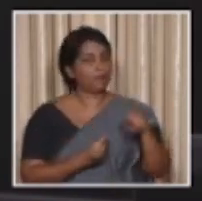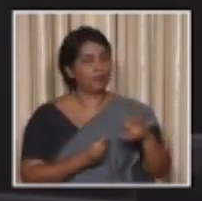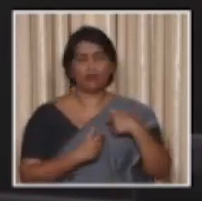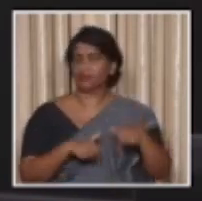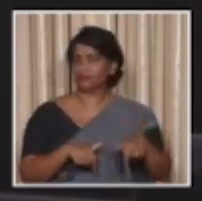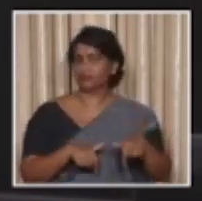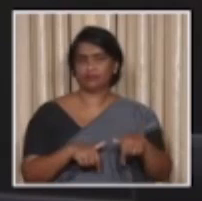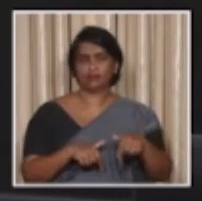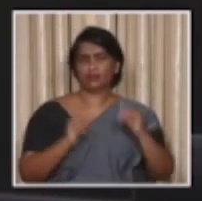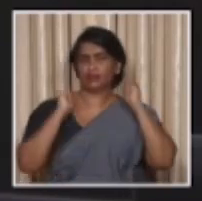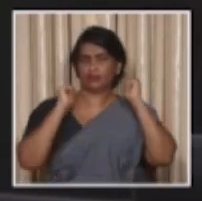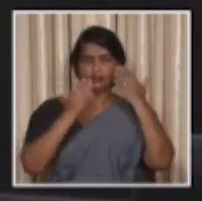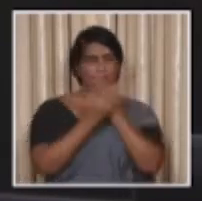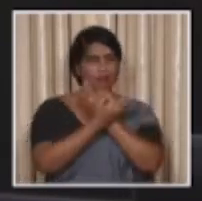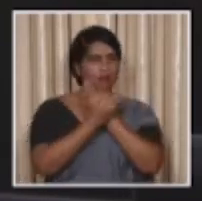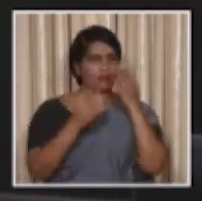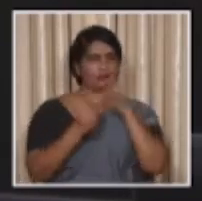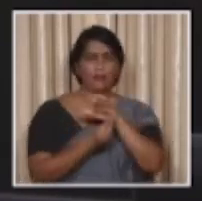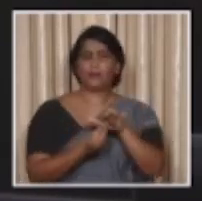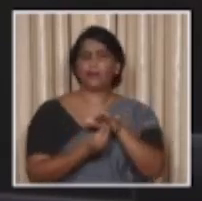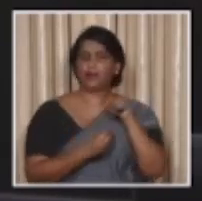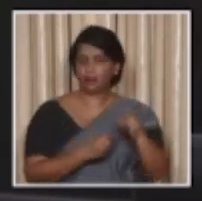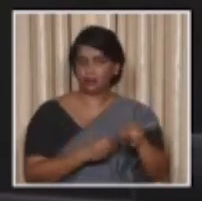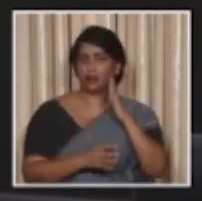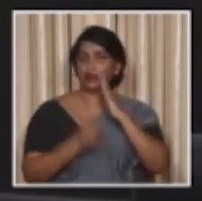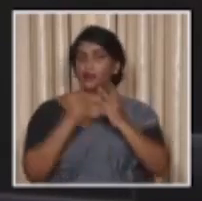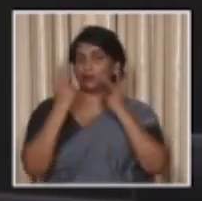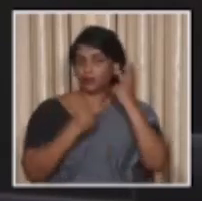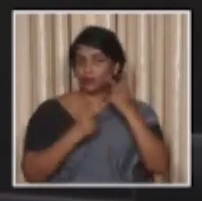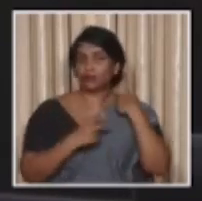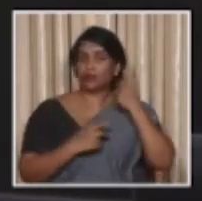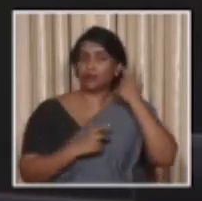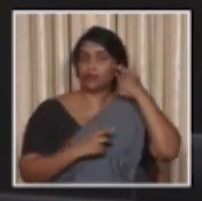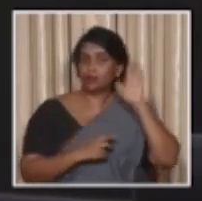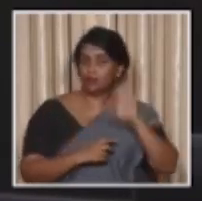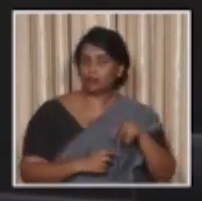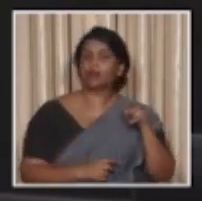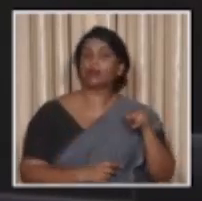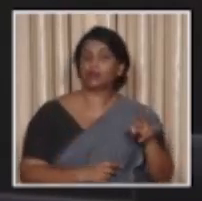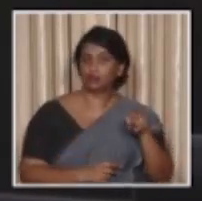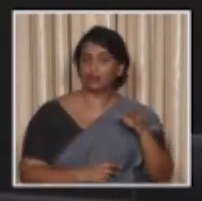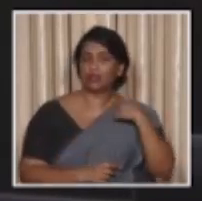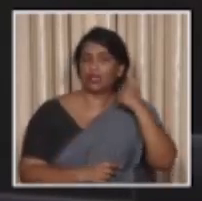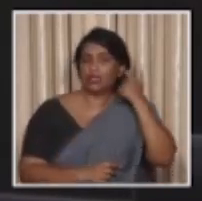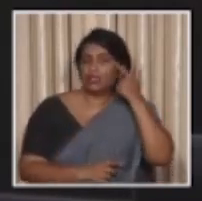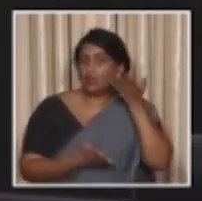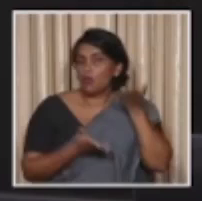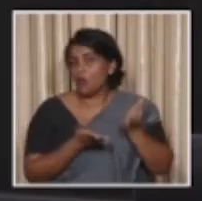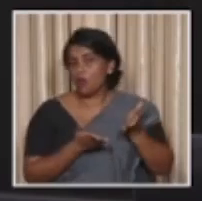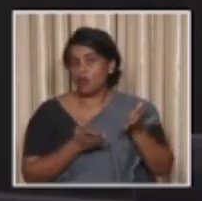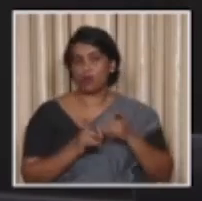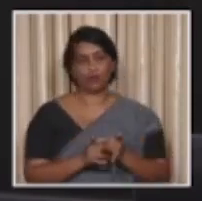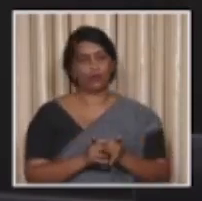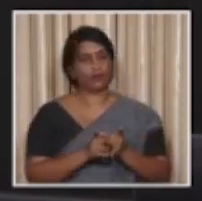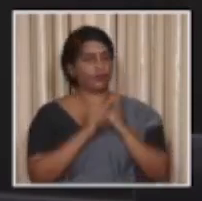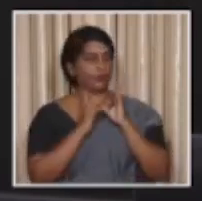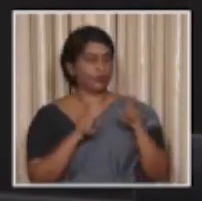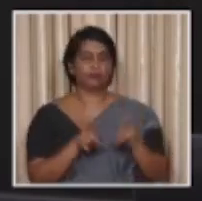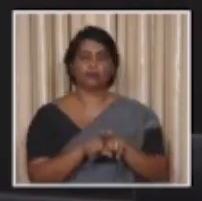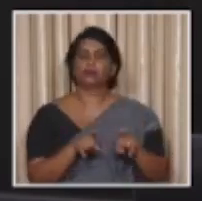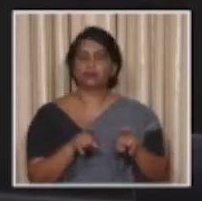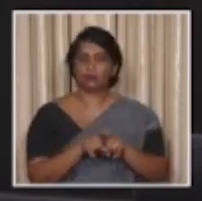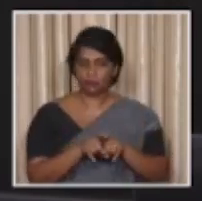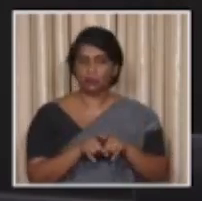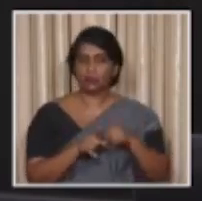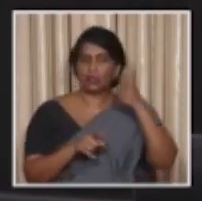තාමත්ම ආකර්ෂණීය පරිසර තියෙනවා. සංචාරකයෝ බලාපොරොත්තු වෙනවා ඔවුන්ගේ සිතුම් පැතුම් වලට අනුකූල වෙන විදිහට